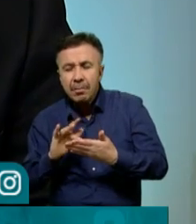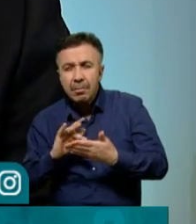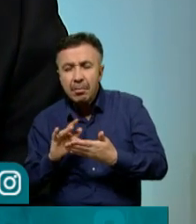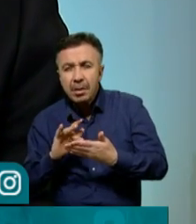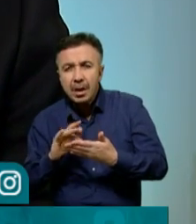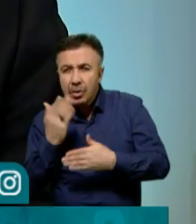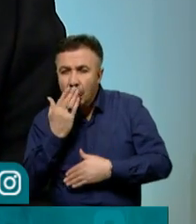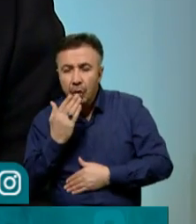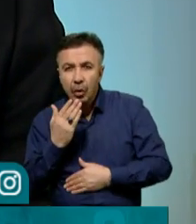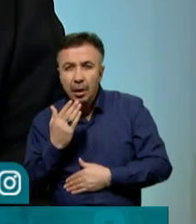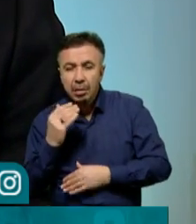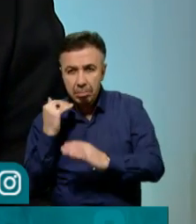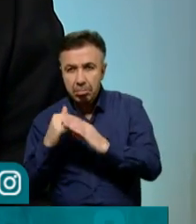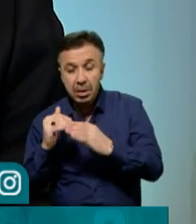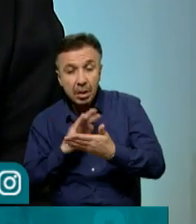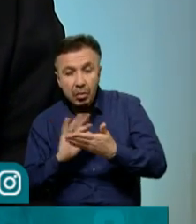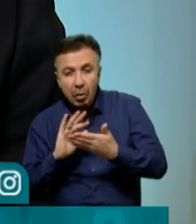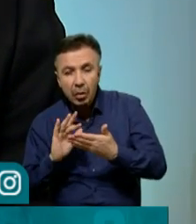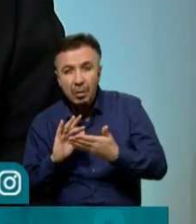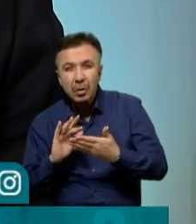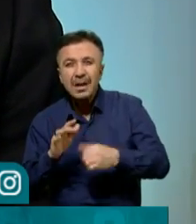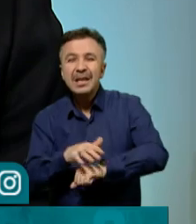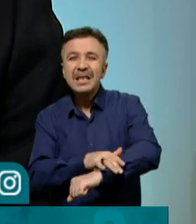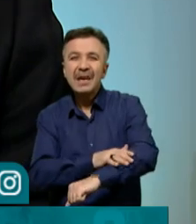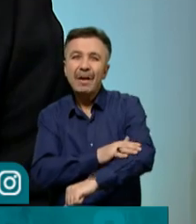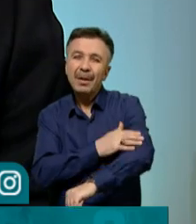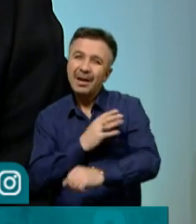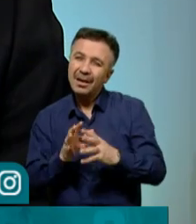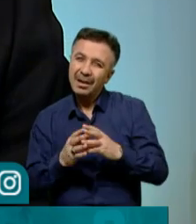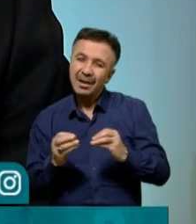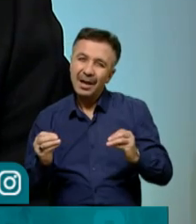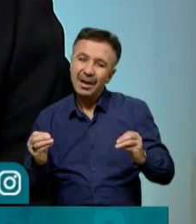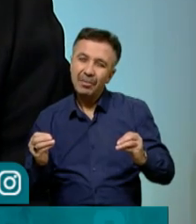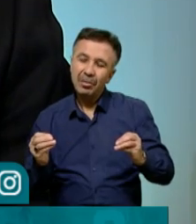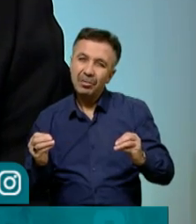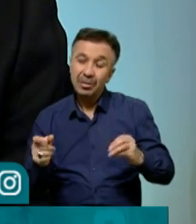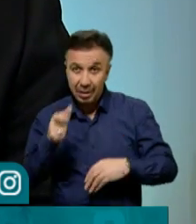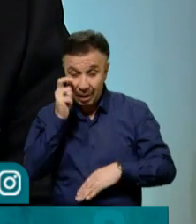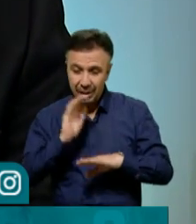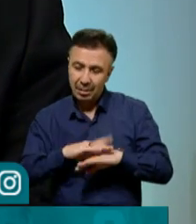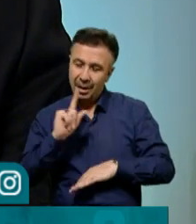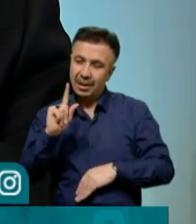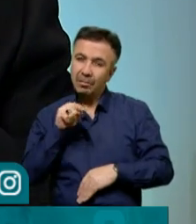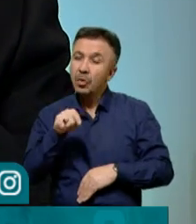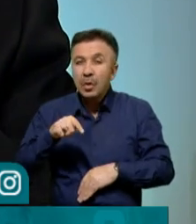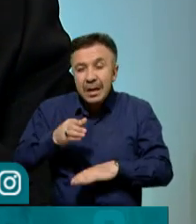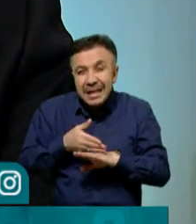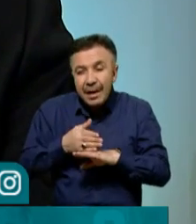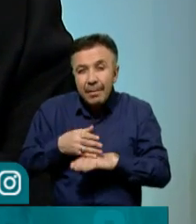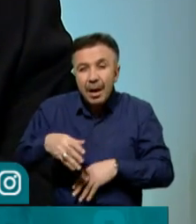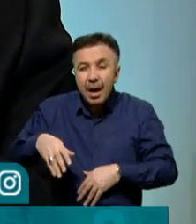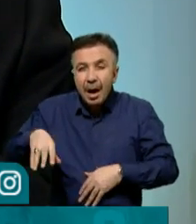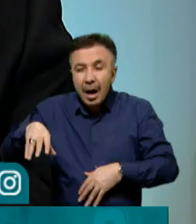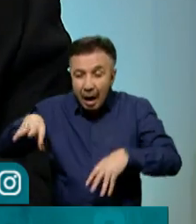alıyorlar. Bunların hepsi sevaplarını götürür, faziletlerini götürür. Bundan uzak durmalar lazım. Onun için diyor ki alimlerimiz, hutbe okunurken